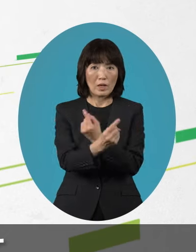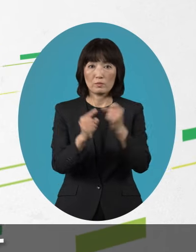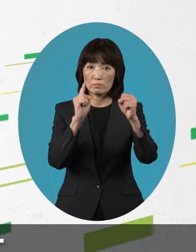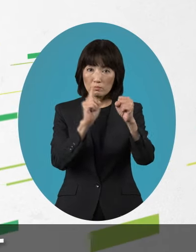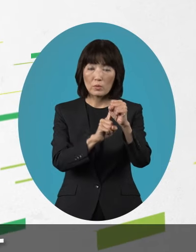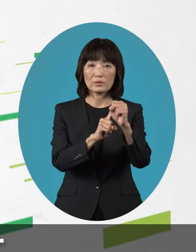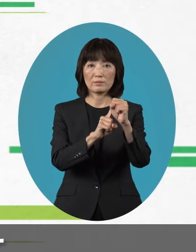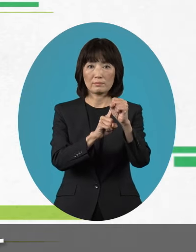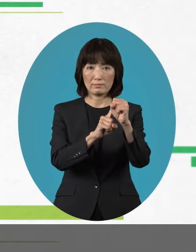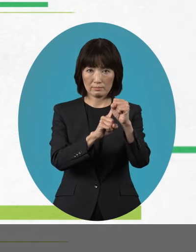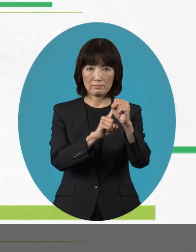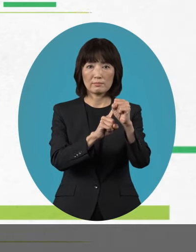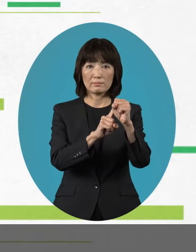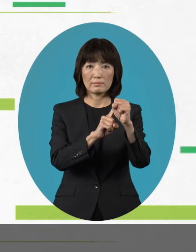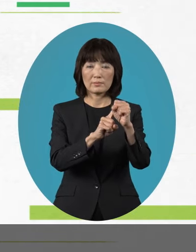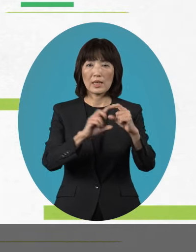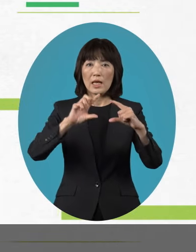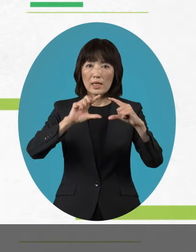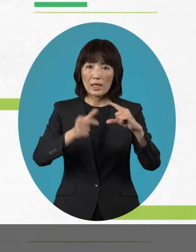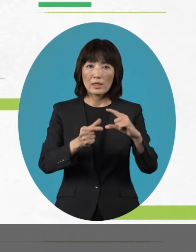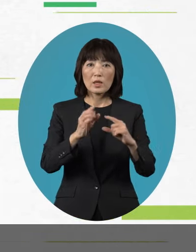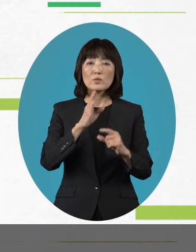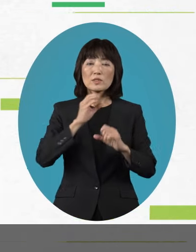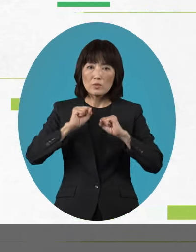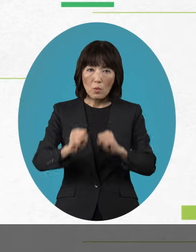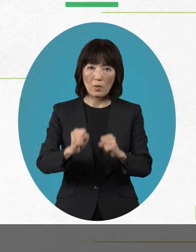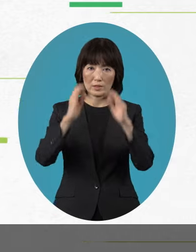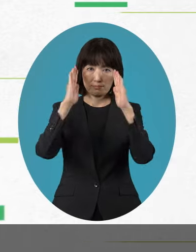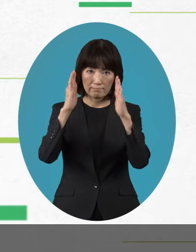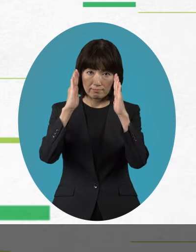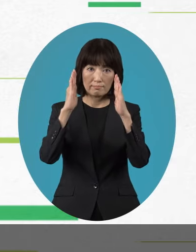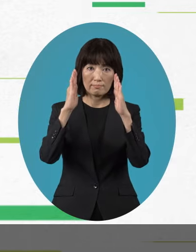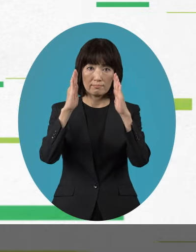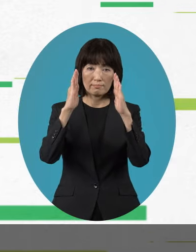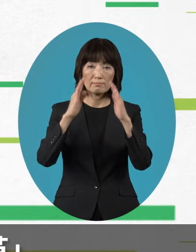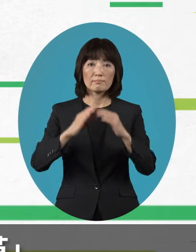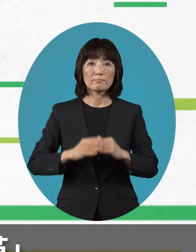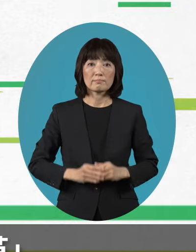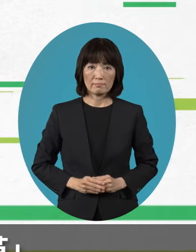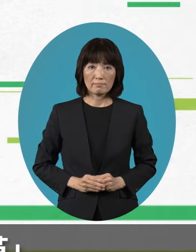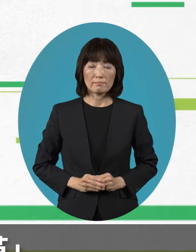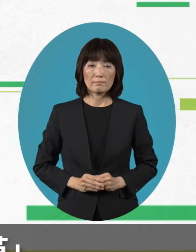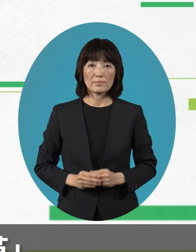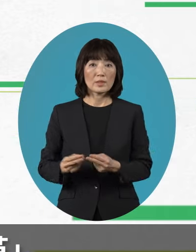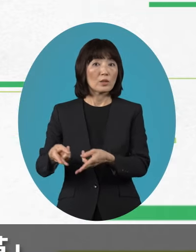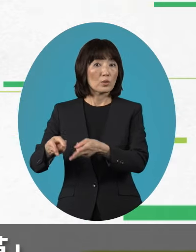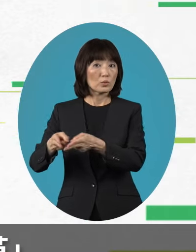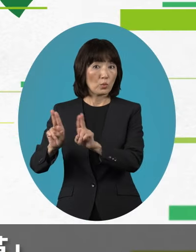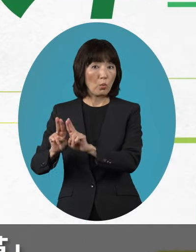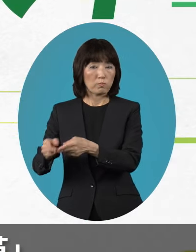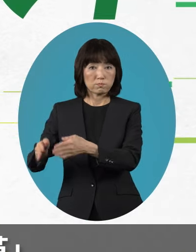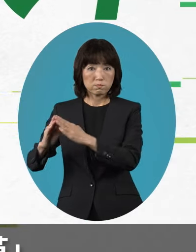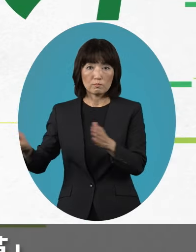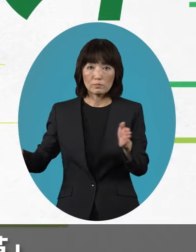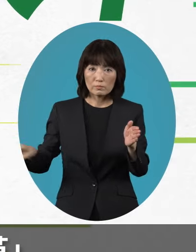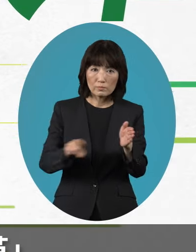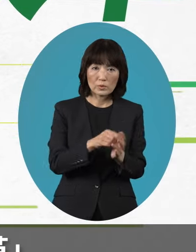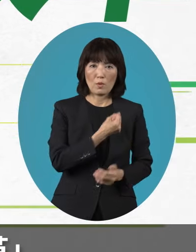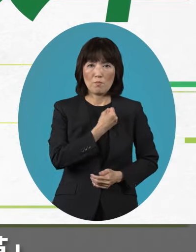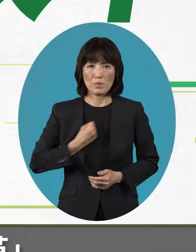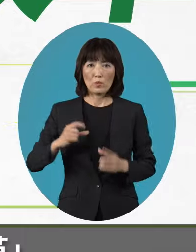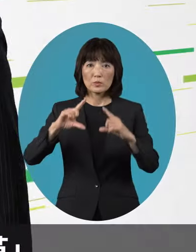目的にして改革実行に全力を尽くします。結党以来取り組み続けてきた身を切